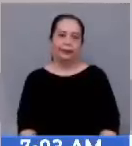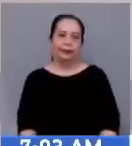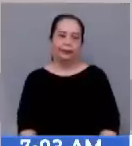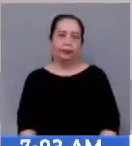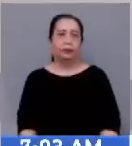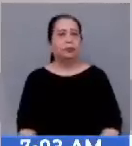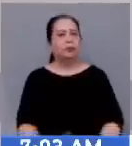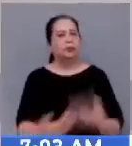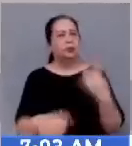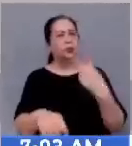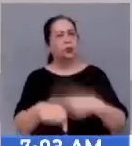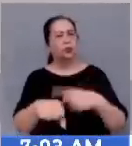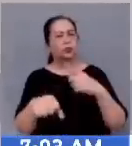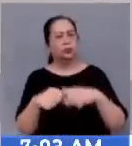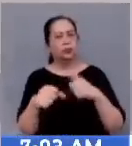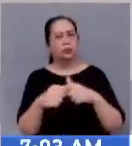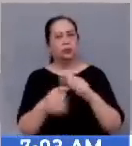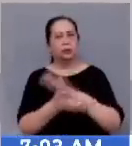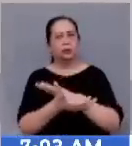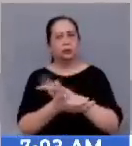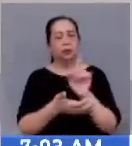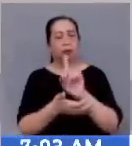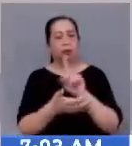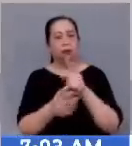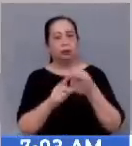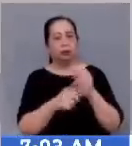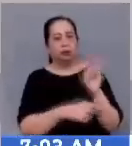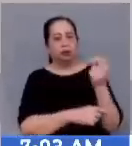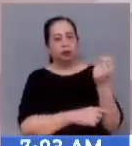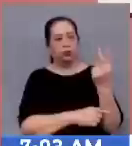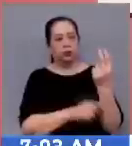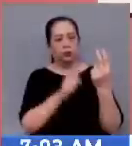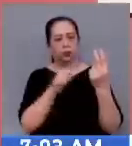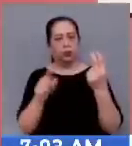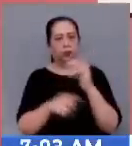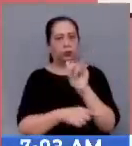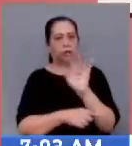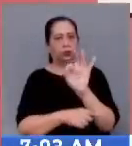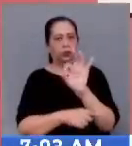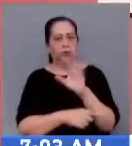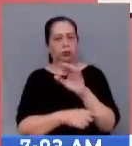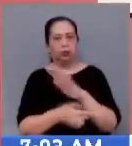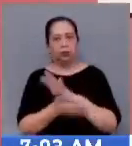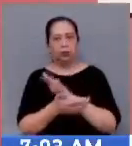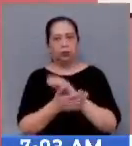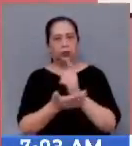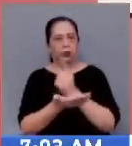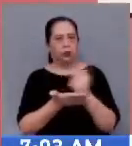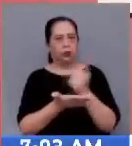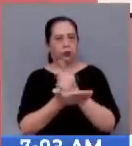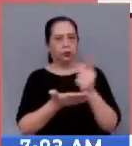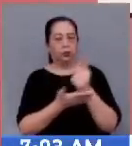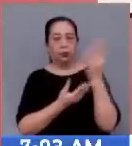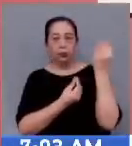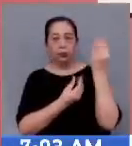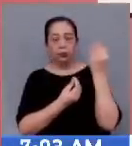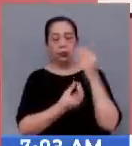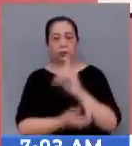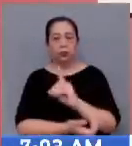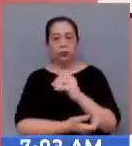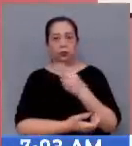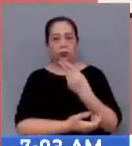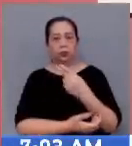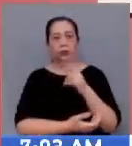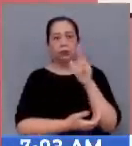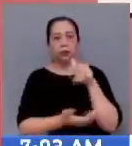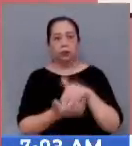itinaas ng COVID-19 cases sa bansa mula June 13 hanggang June 19. Batay sa weekly update ng Department of Health, 3,051 ang